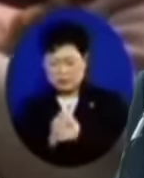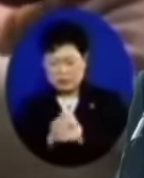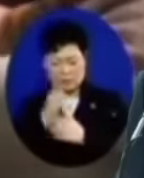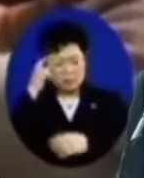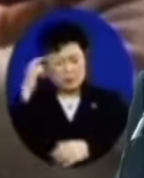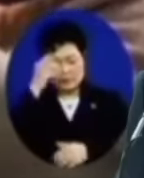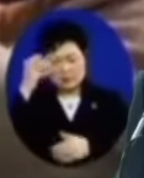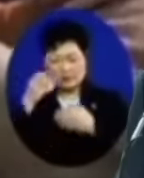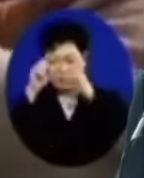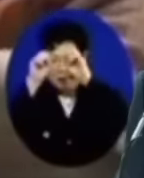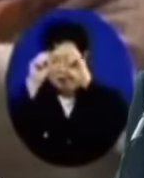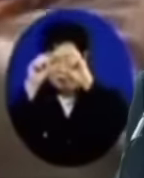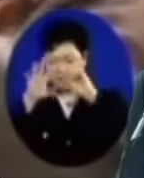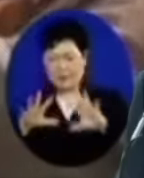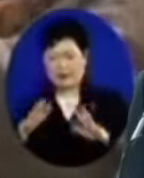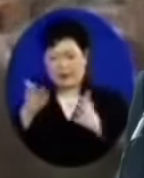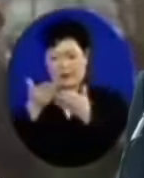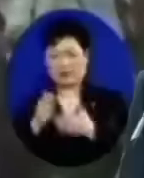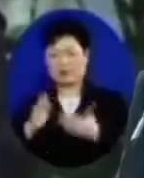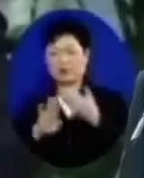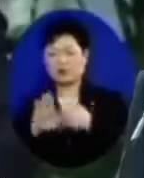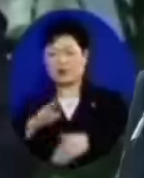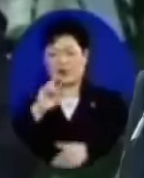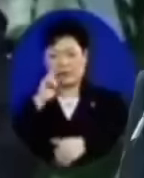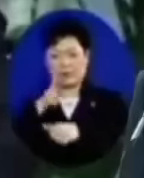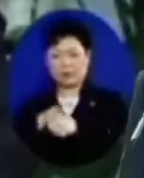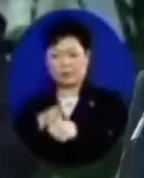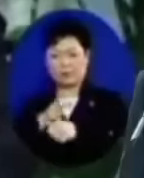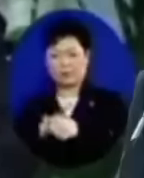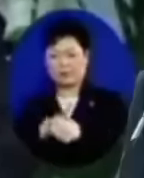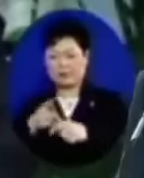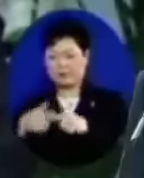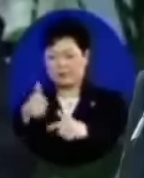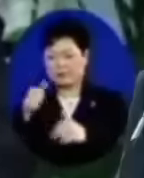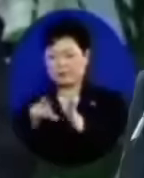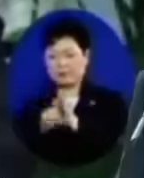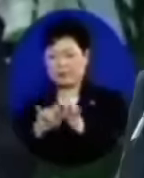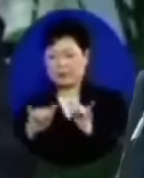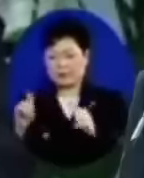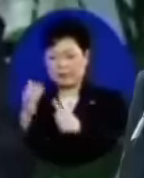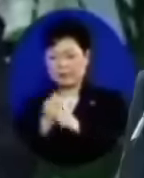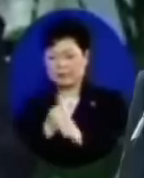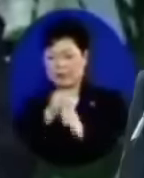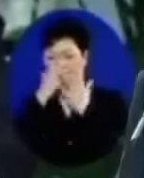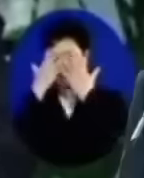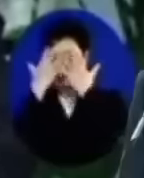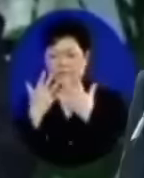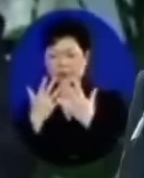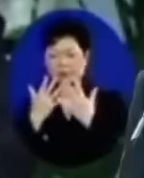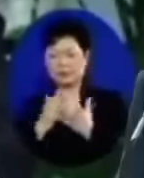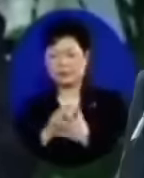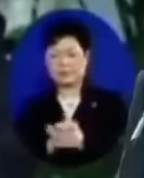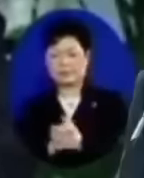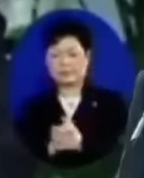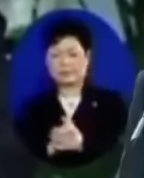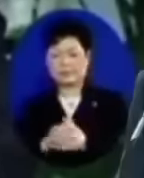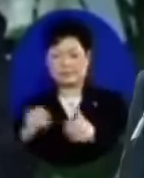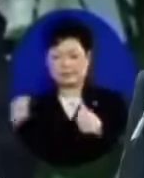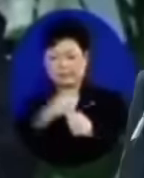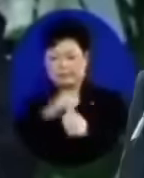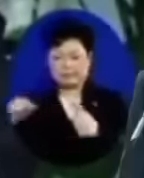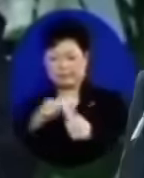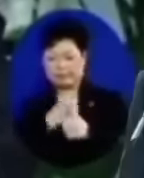받게 된 것입니다. 그 이후에 사도 바울이 예수 믿는 사람을 잡아서 감옥에 넣고 때리기